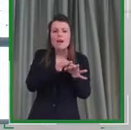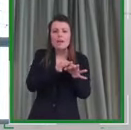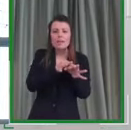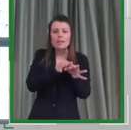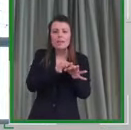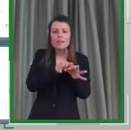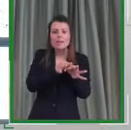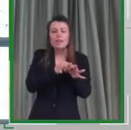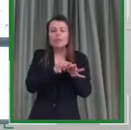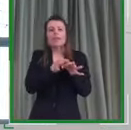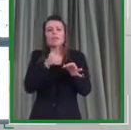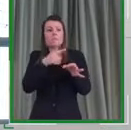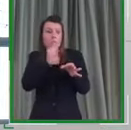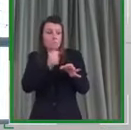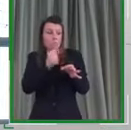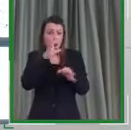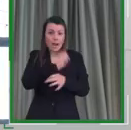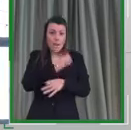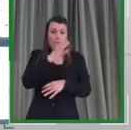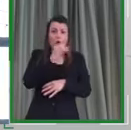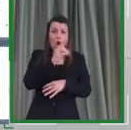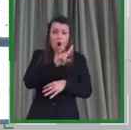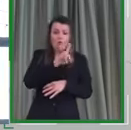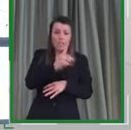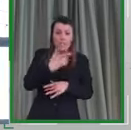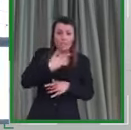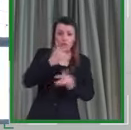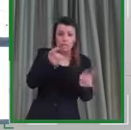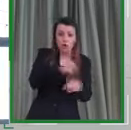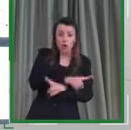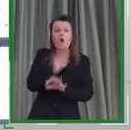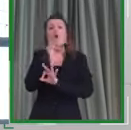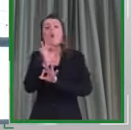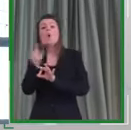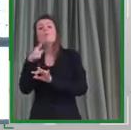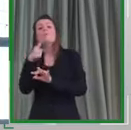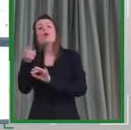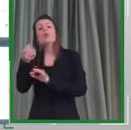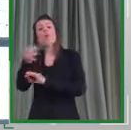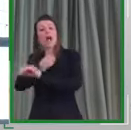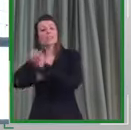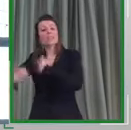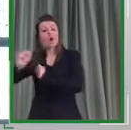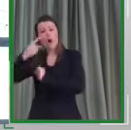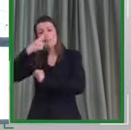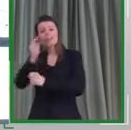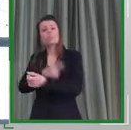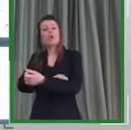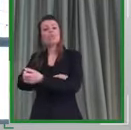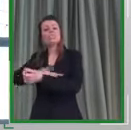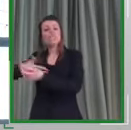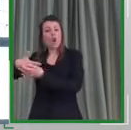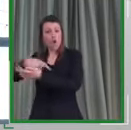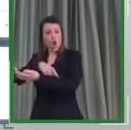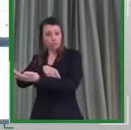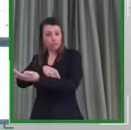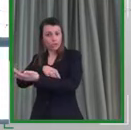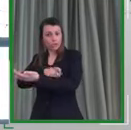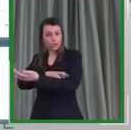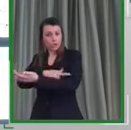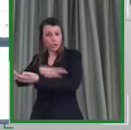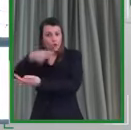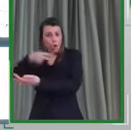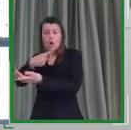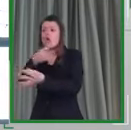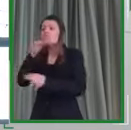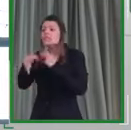co vedo oppure quello sì ero logico per capire se ci sono gli anticorpi e quindi se uno ha superato eventualmente la